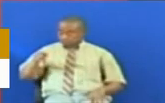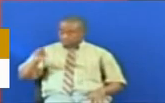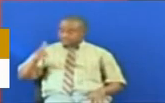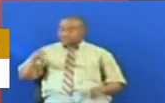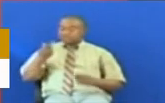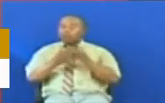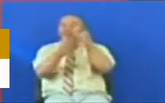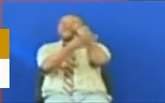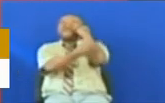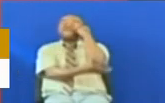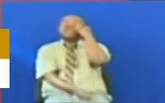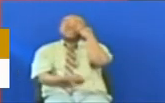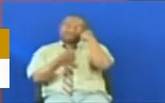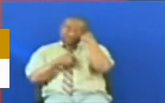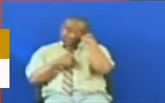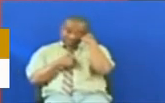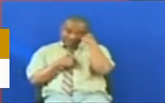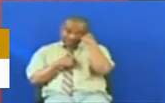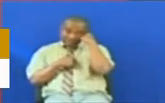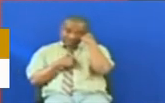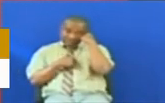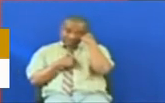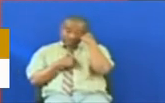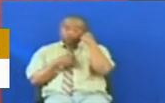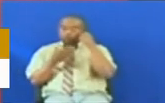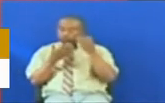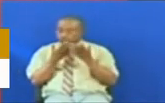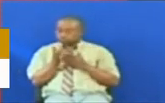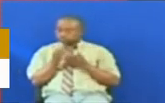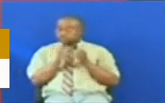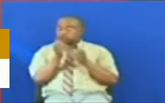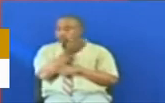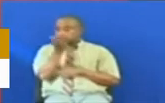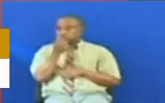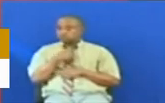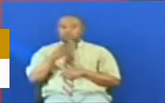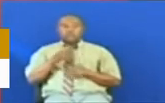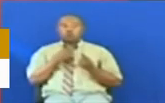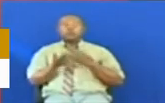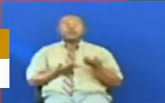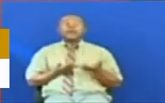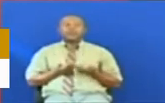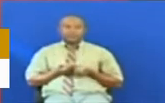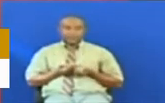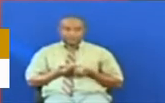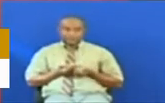nitaacha yale ambayo amezungumzia. Lakini jengine nilikuwa nataka kuzungumzia ni kifungu cha 17